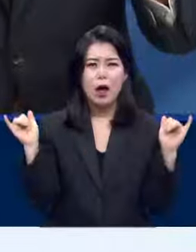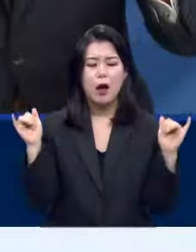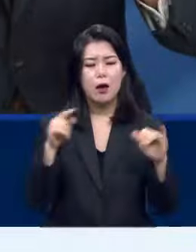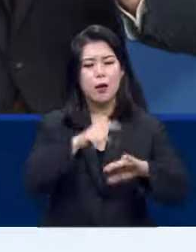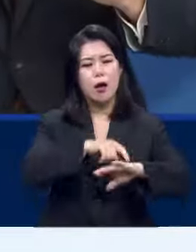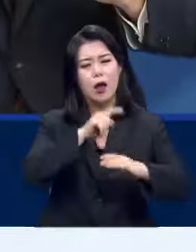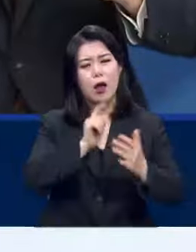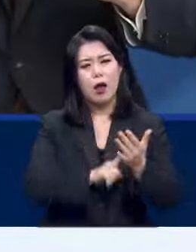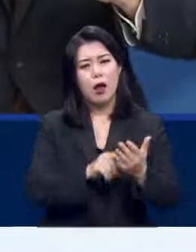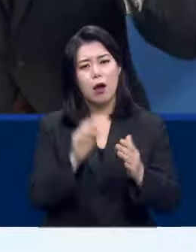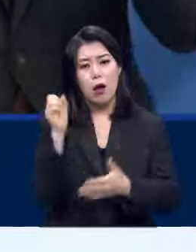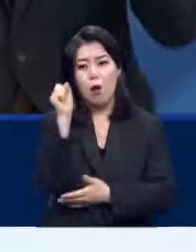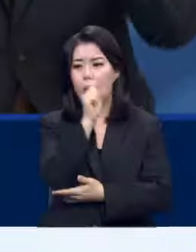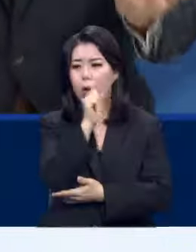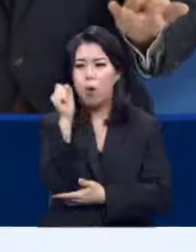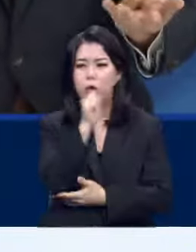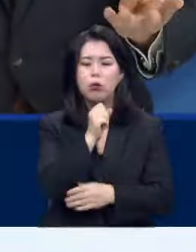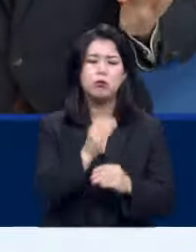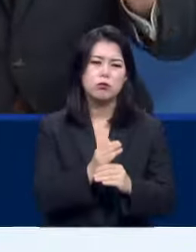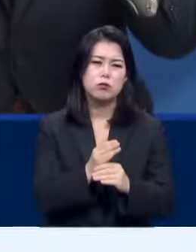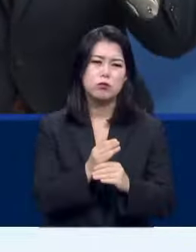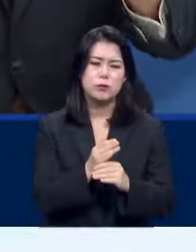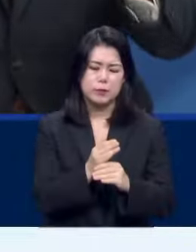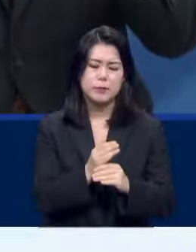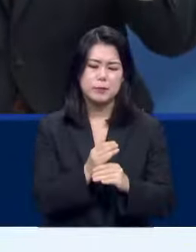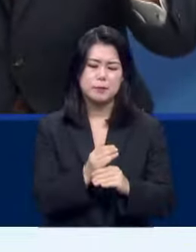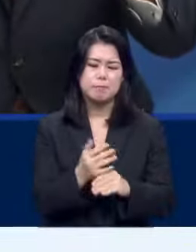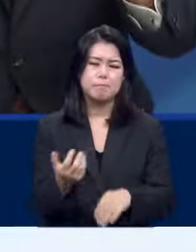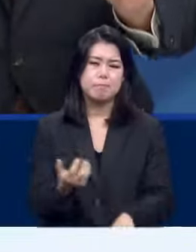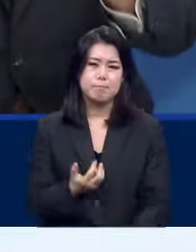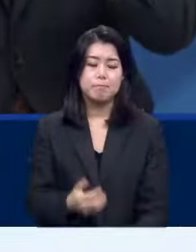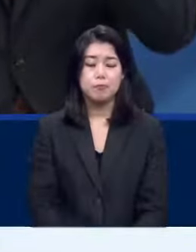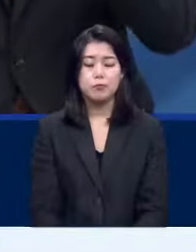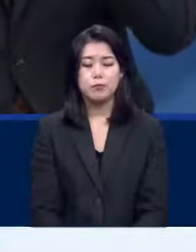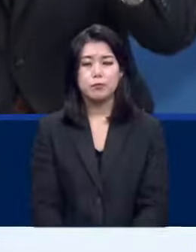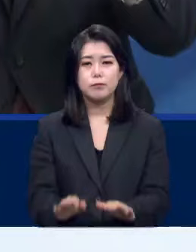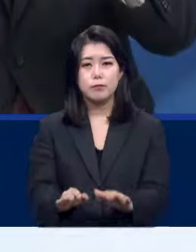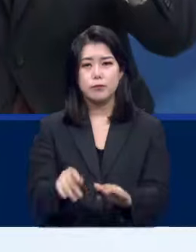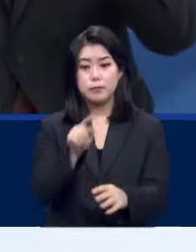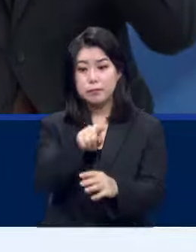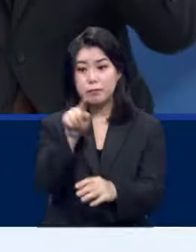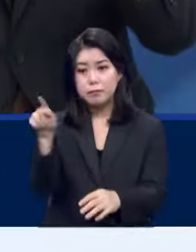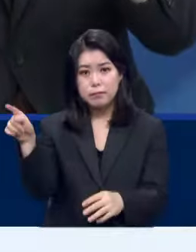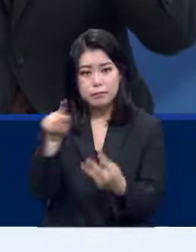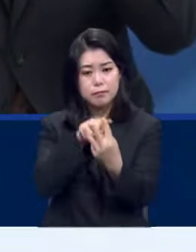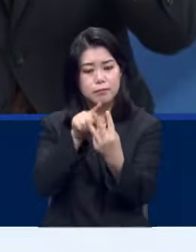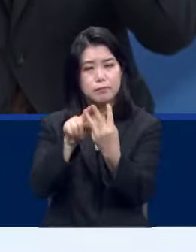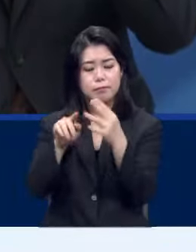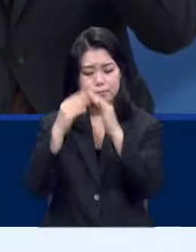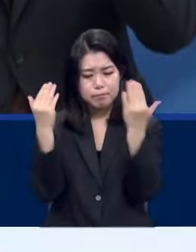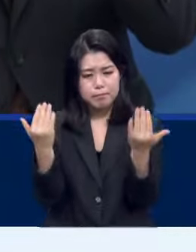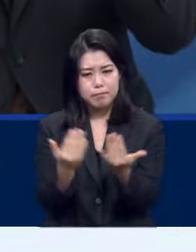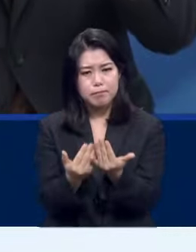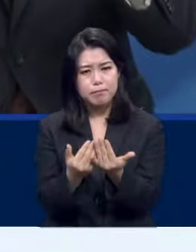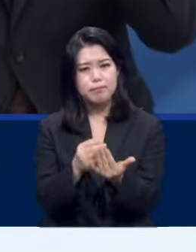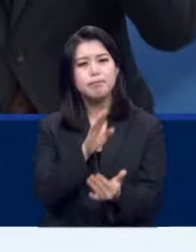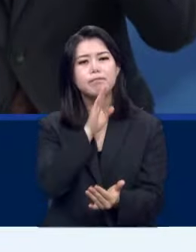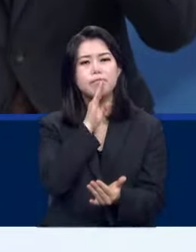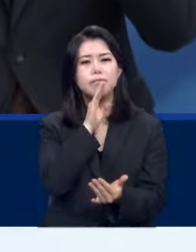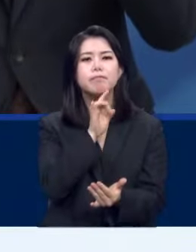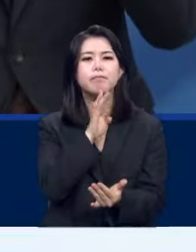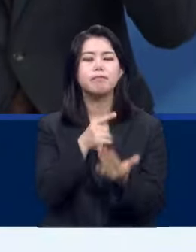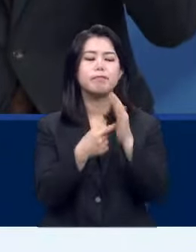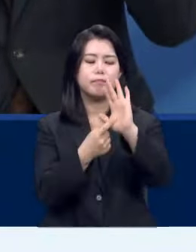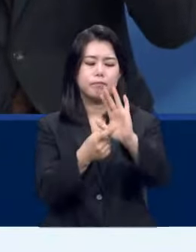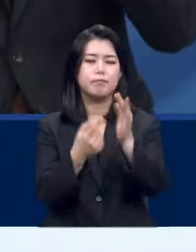하는 지점이 가슴 아픈 부분이지 윤석열 대통령이나 이준석 대표나 그리고 윤상현 의원이나 어떤 분도 거짓을 말하고 있지 않다